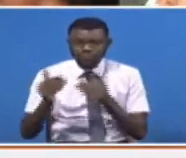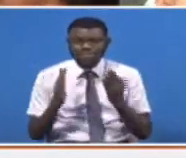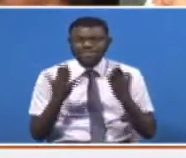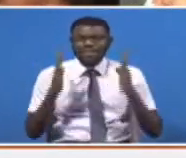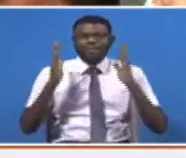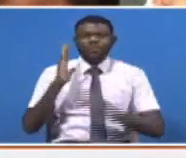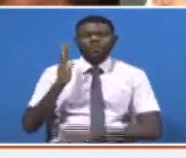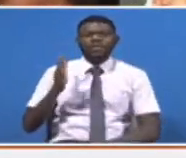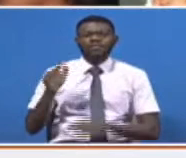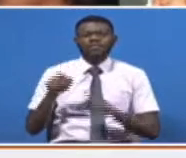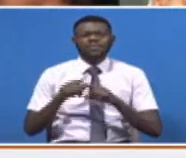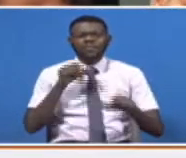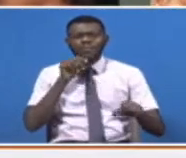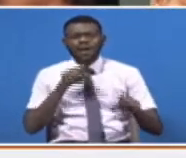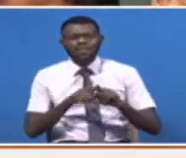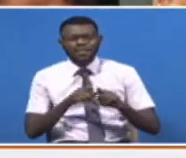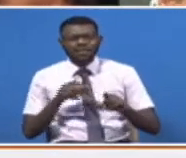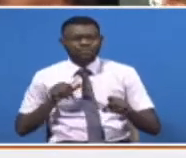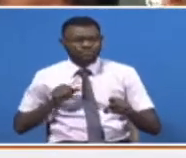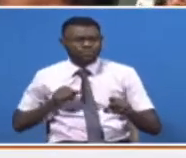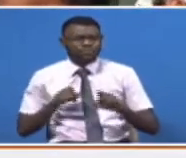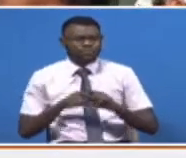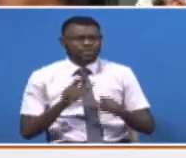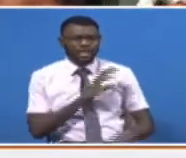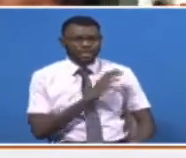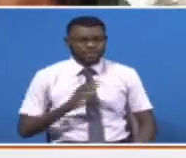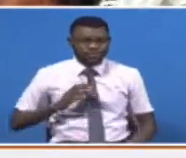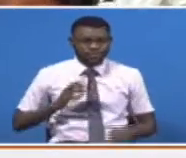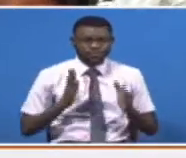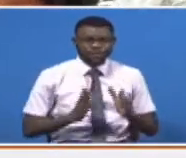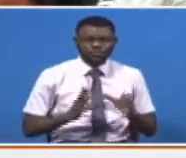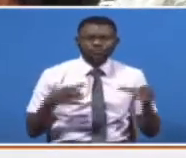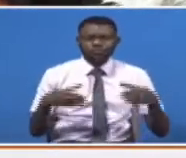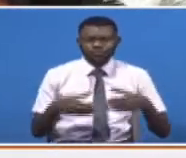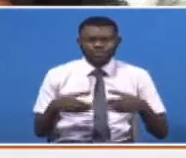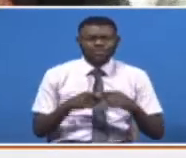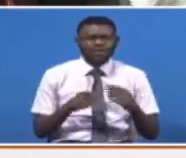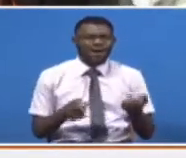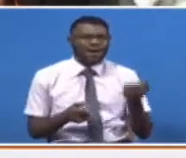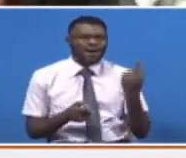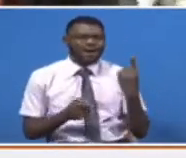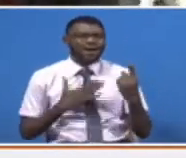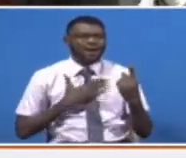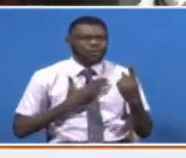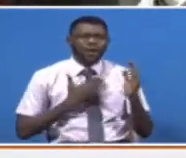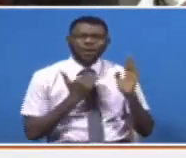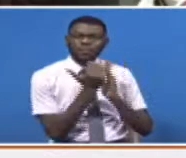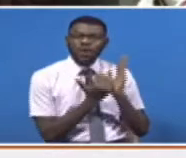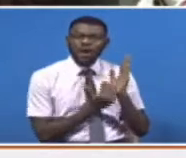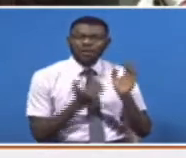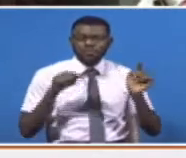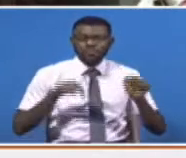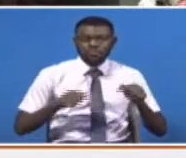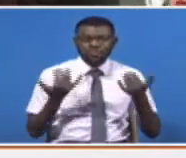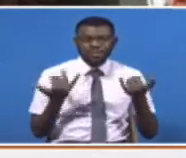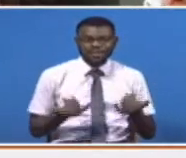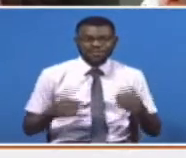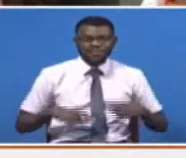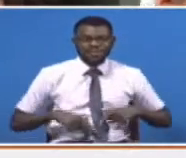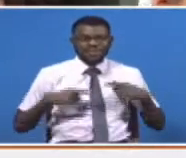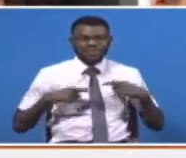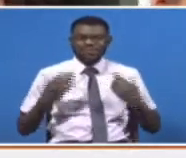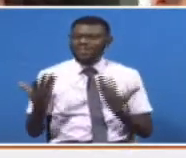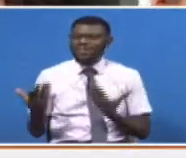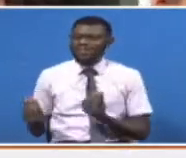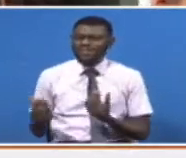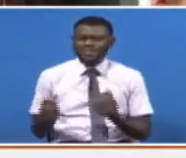our Christian brothers also to adapt what we are doing today, because saizi ukiona maisha ni ngumu sana, gharama